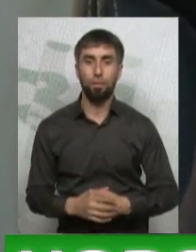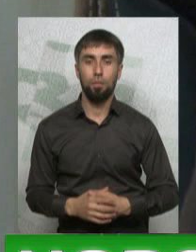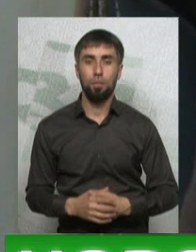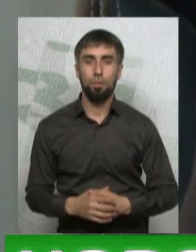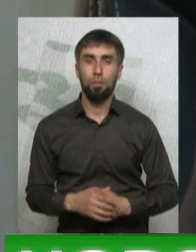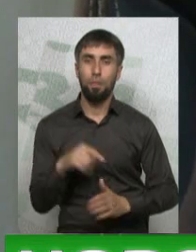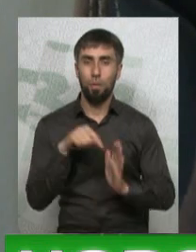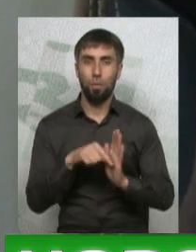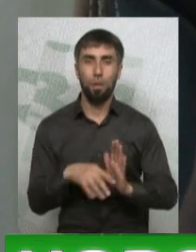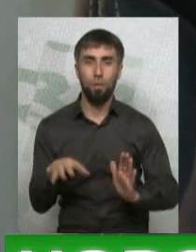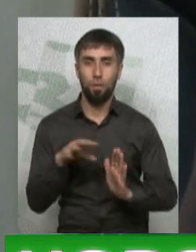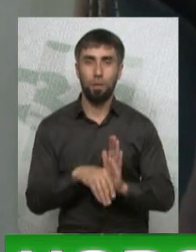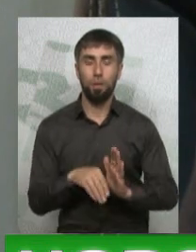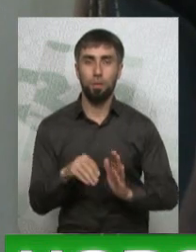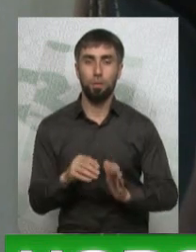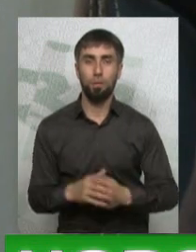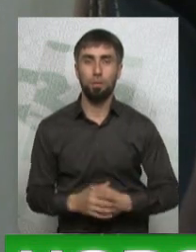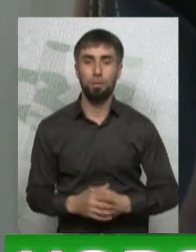Туда входит в том числе и